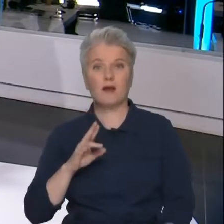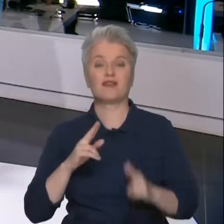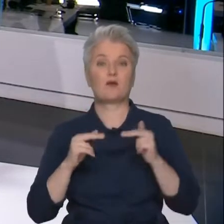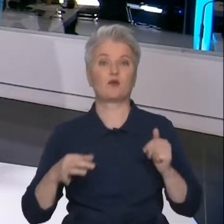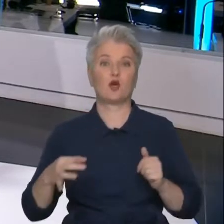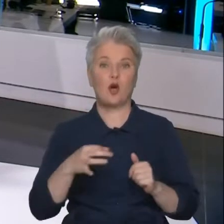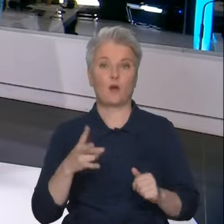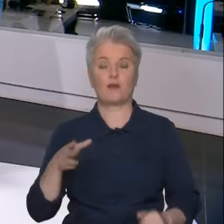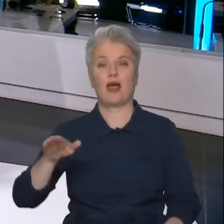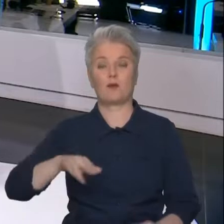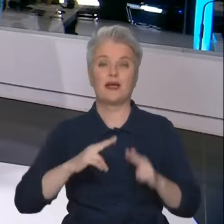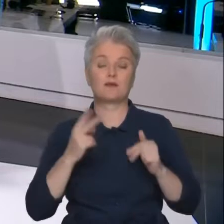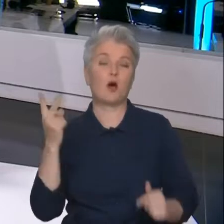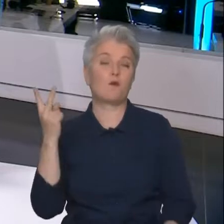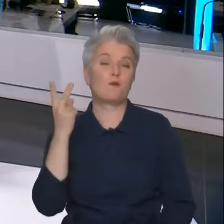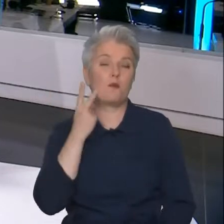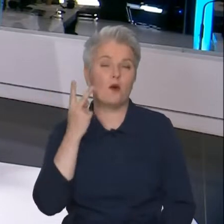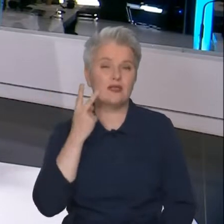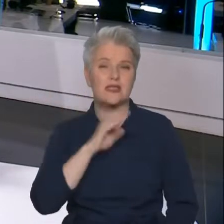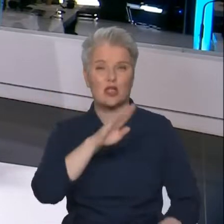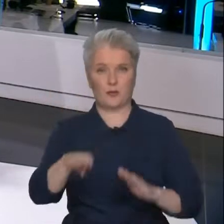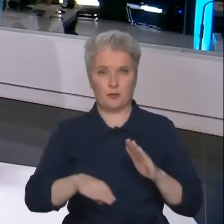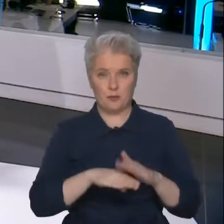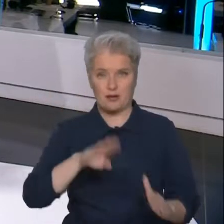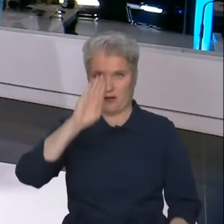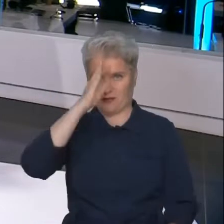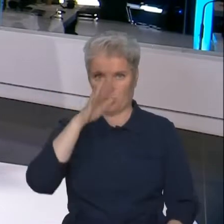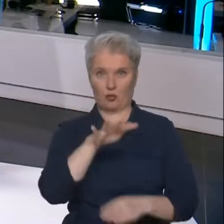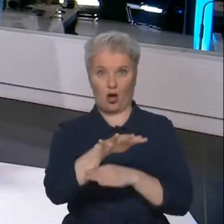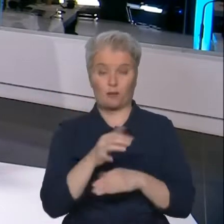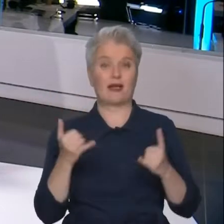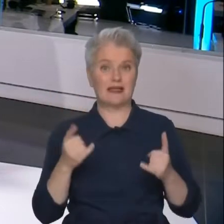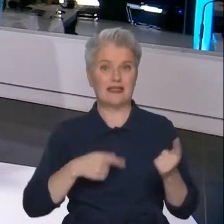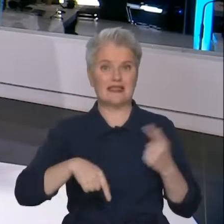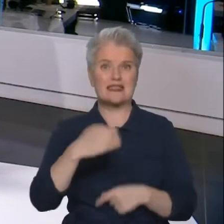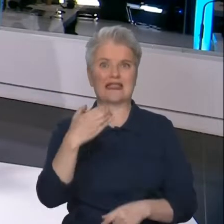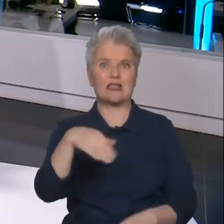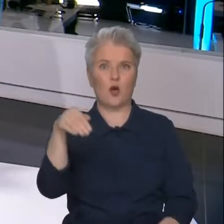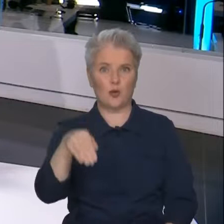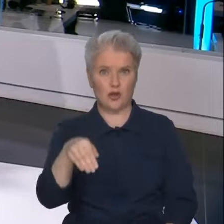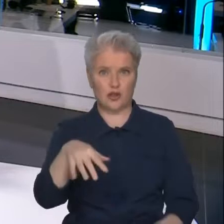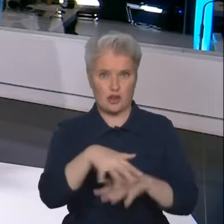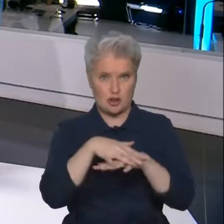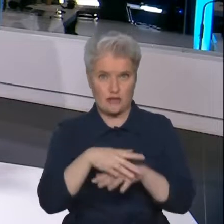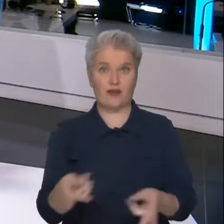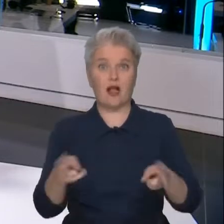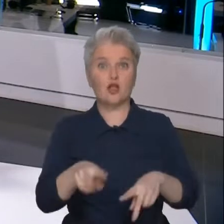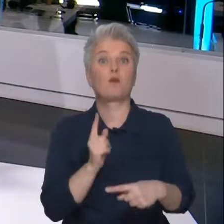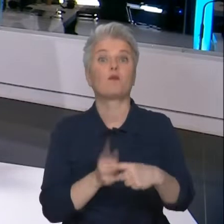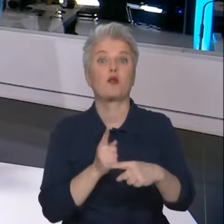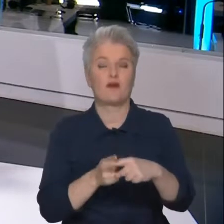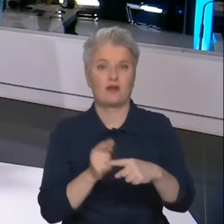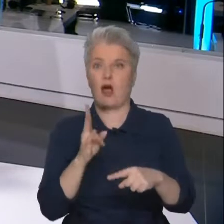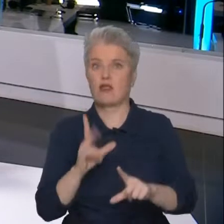березі Дніпра постійно перебуває під ворожими ударами. Нині зі 100 тисяч жителів там залишилася половина. А хто не виїхав,